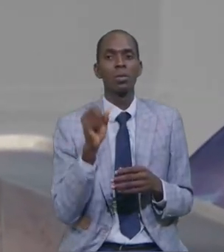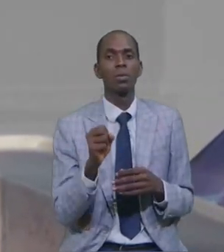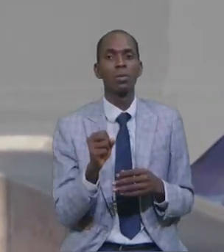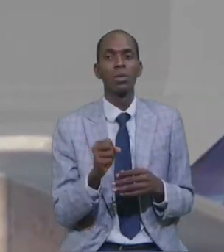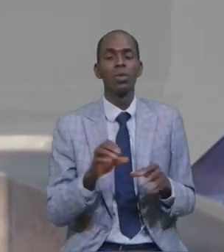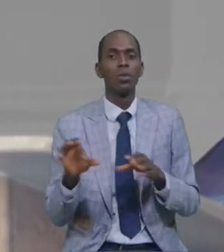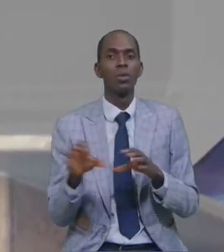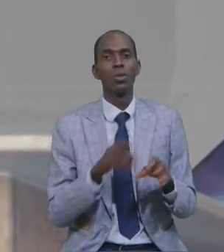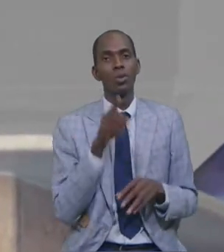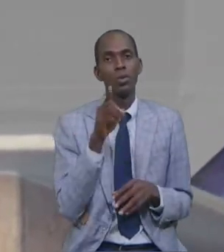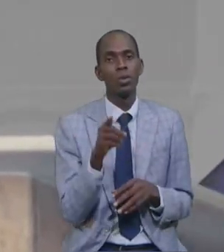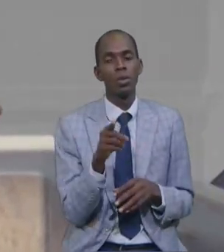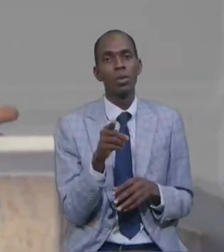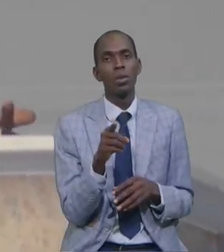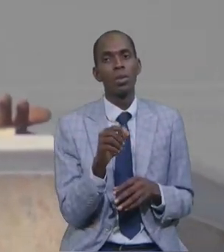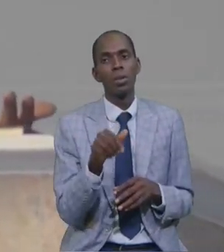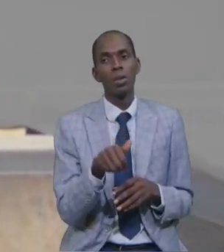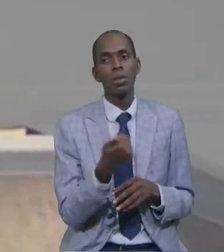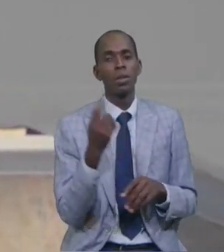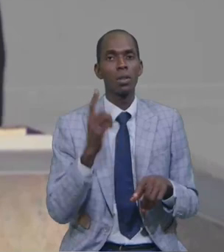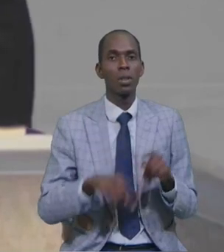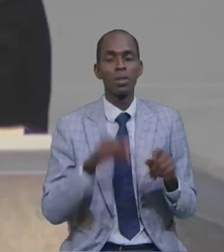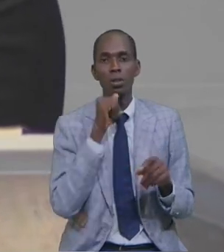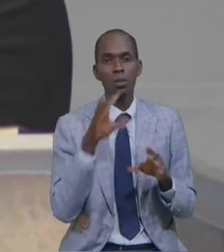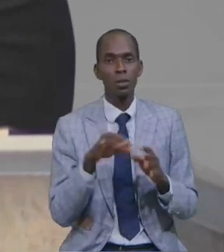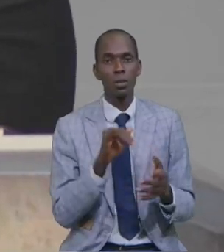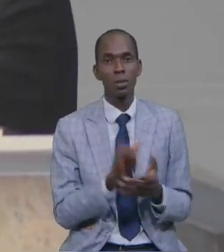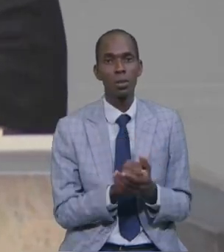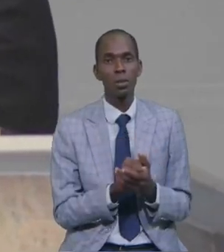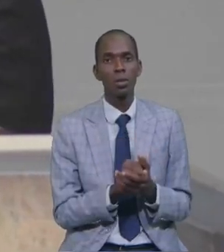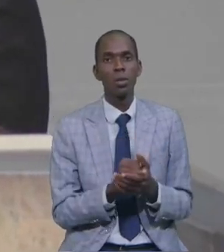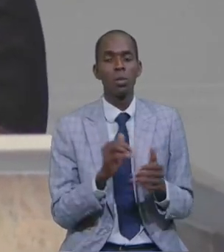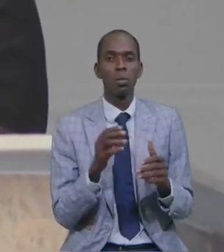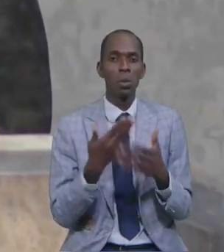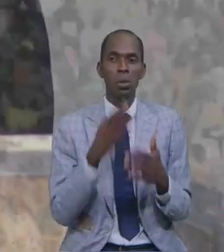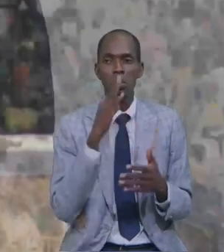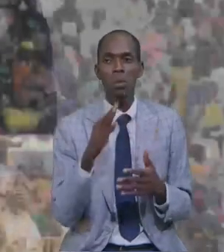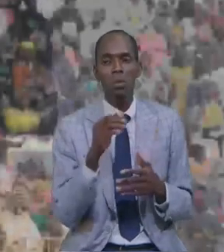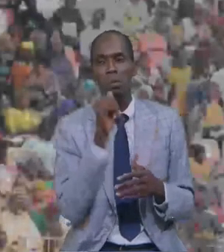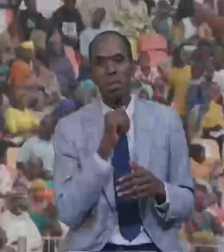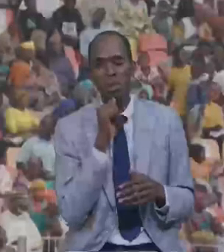public. Dirigeant, est-ce que toi tu le fais? Je suis le premier.